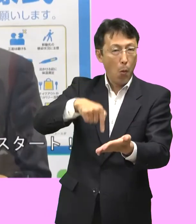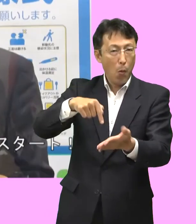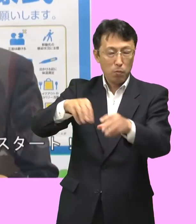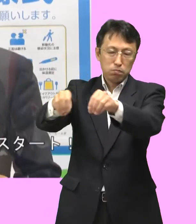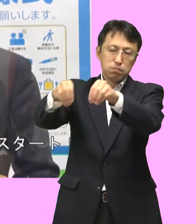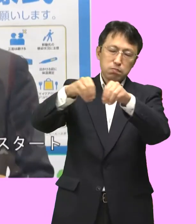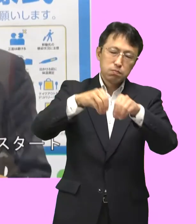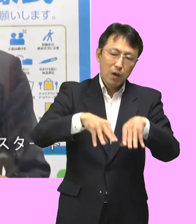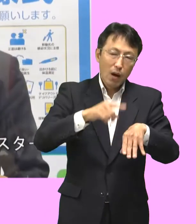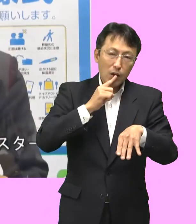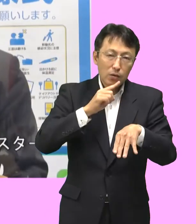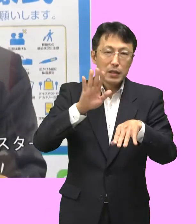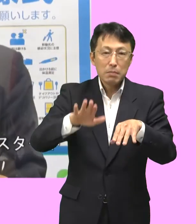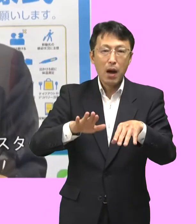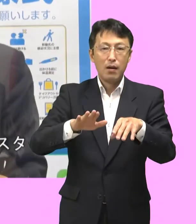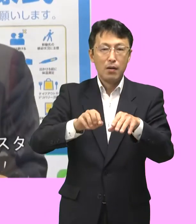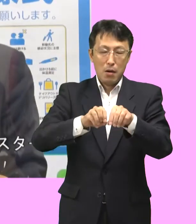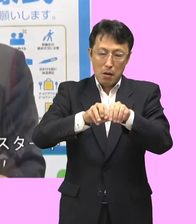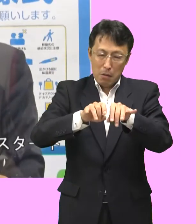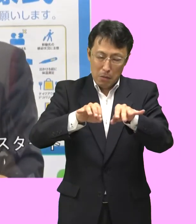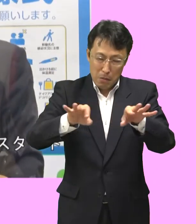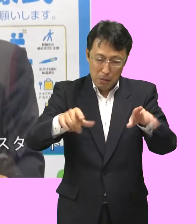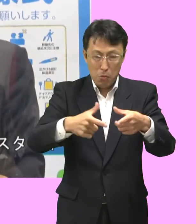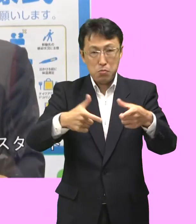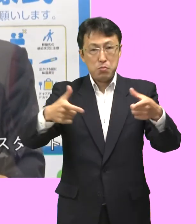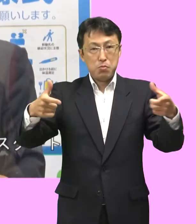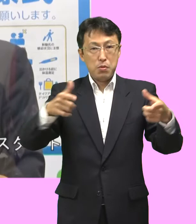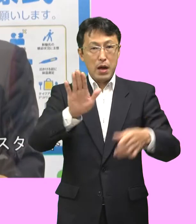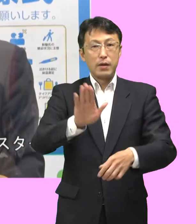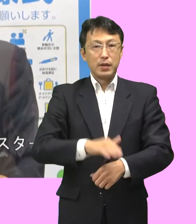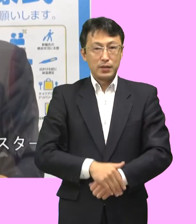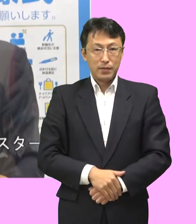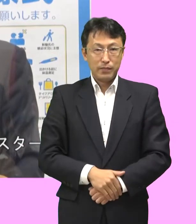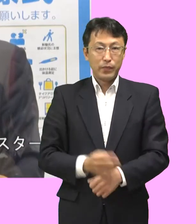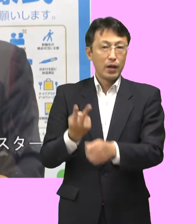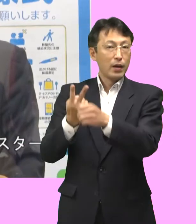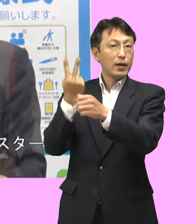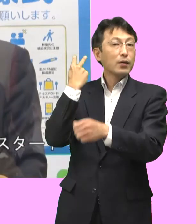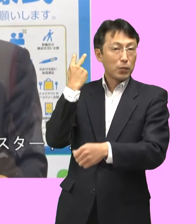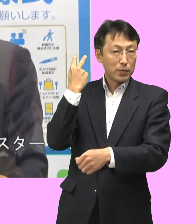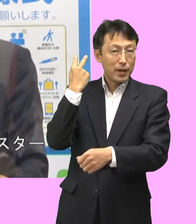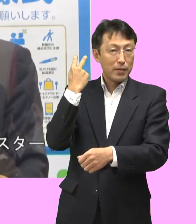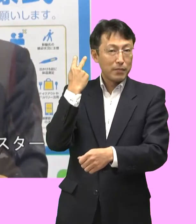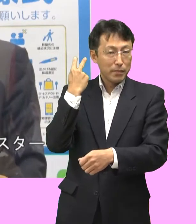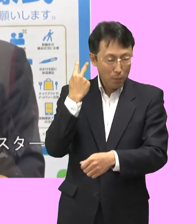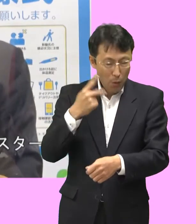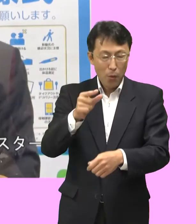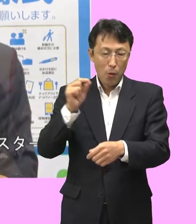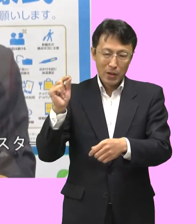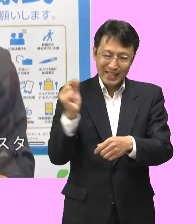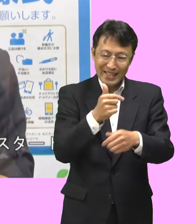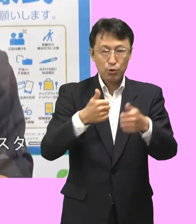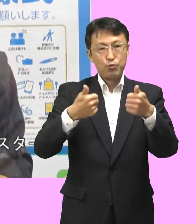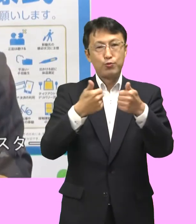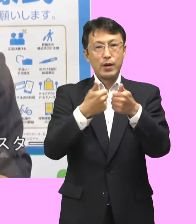まいりました。まあ、このために、一昨日、開きました緊急会議でも、